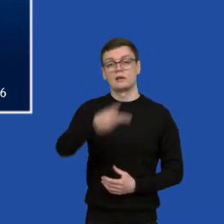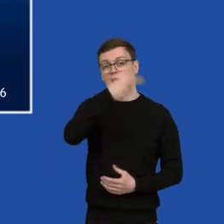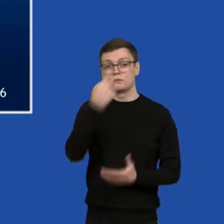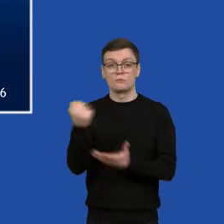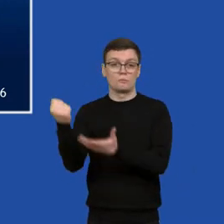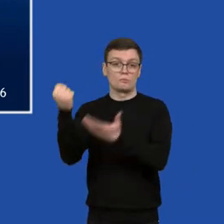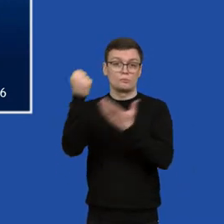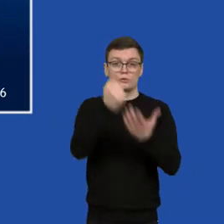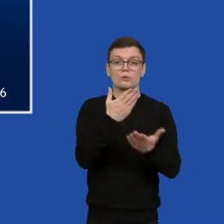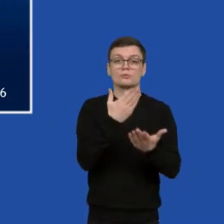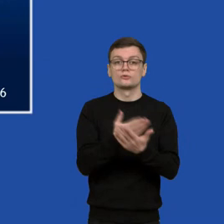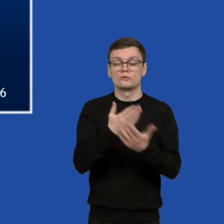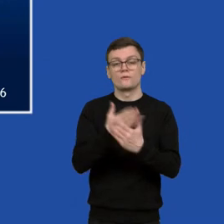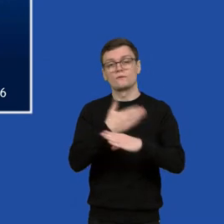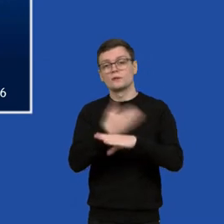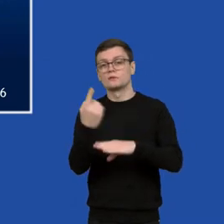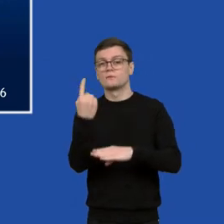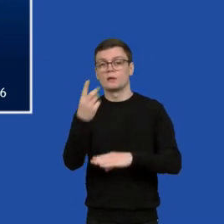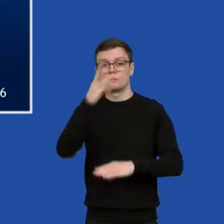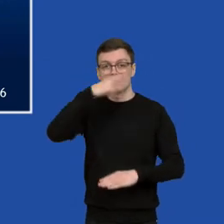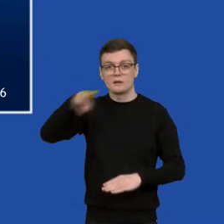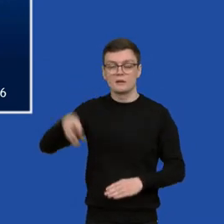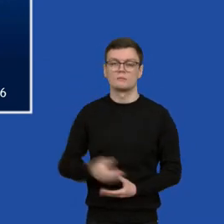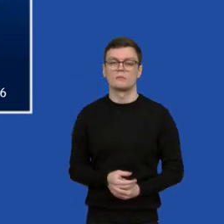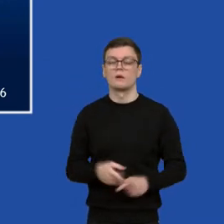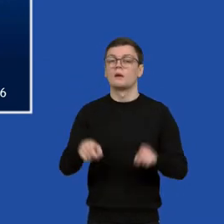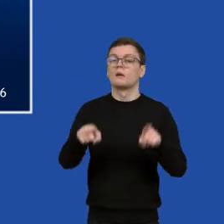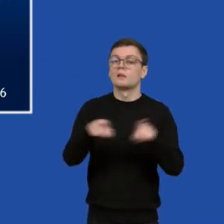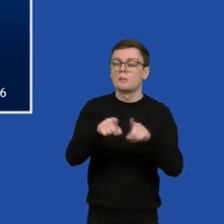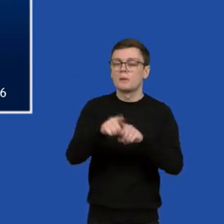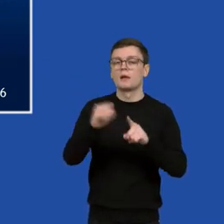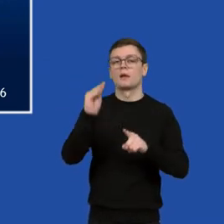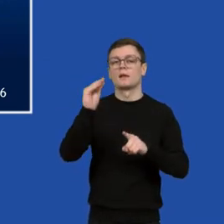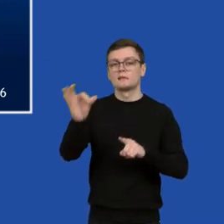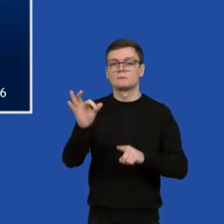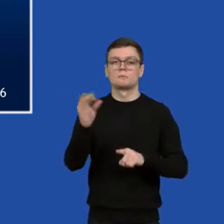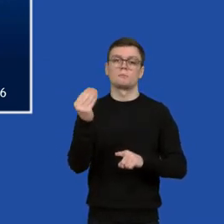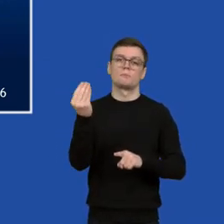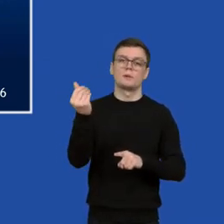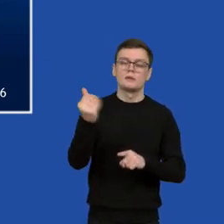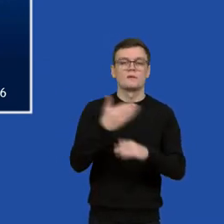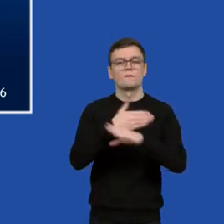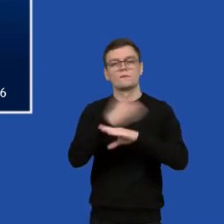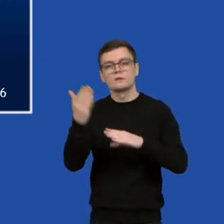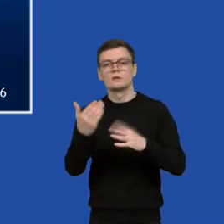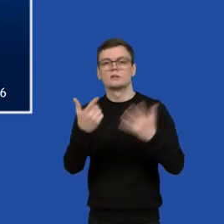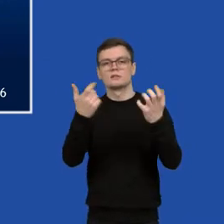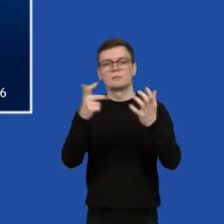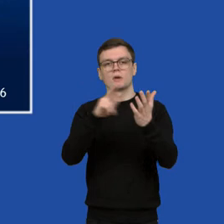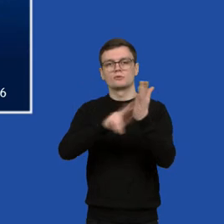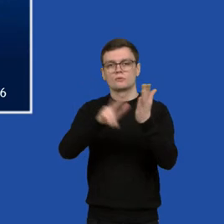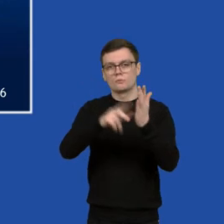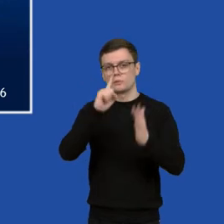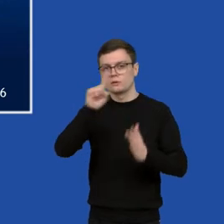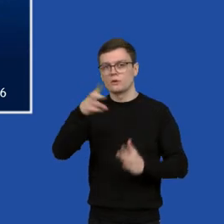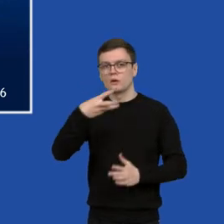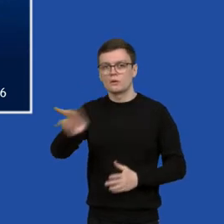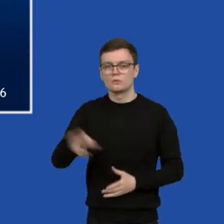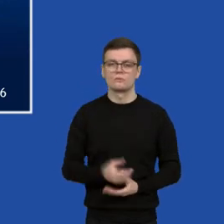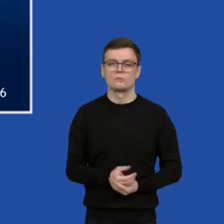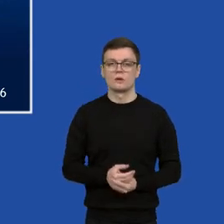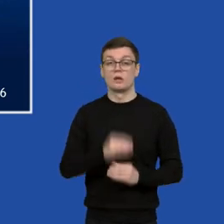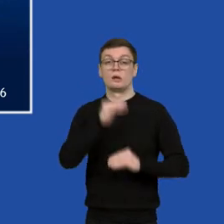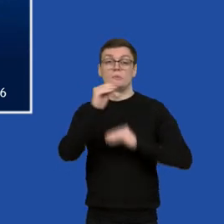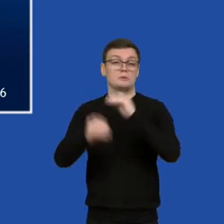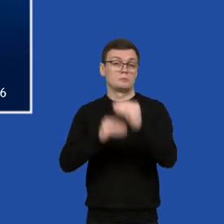sudaro virš 1 milijardo. Taip pat ES lėšos virš 780 milijonų eurų,